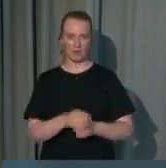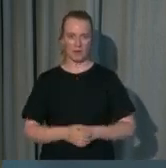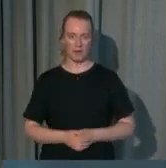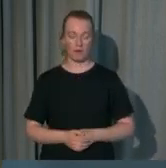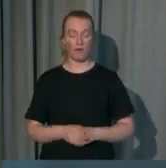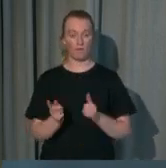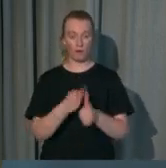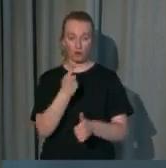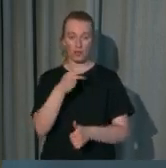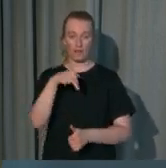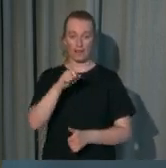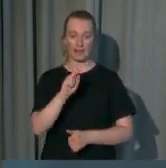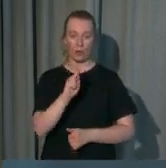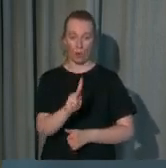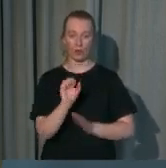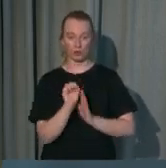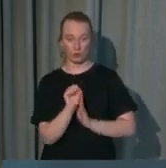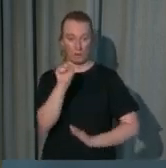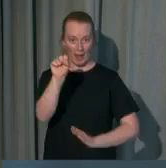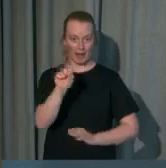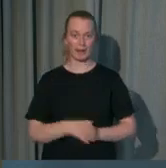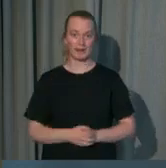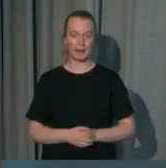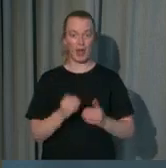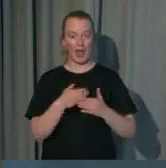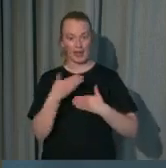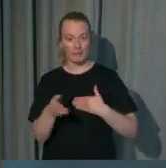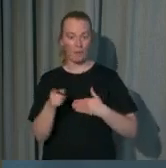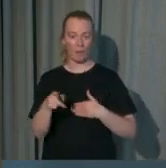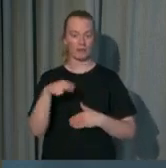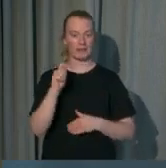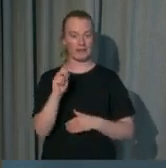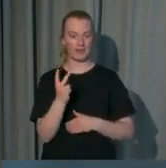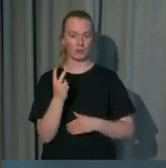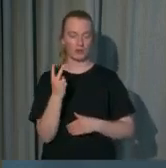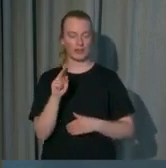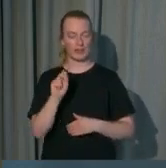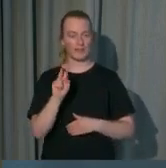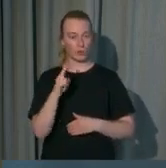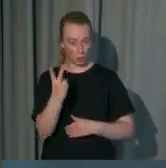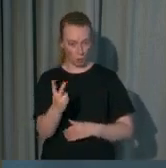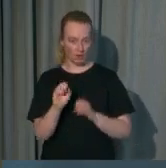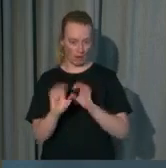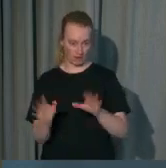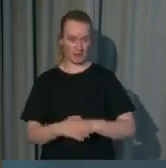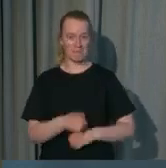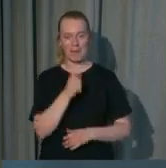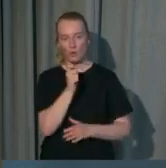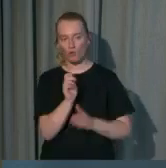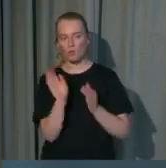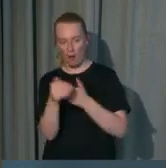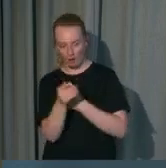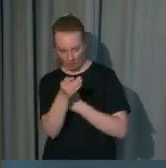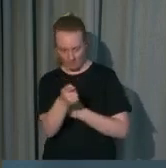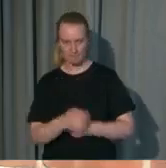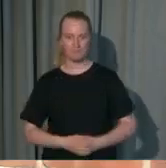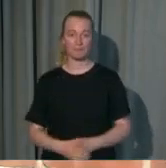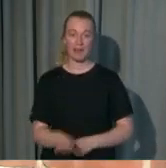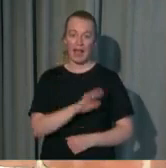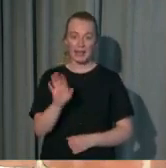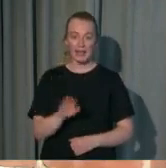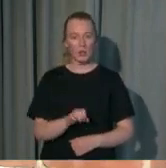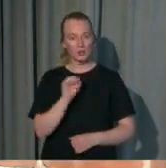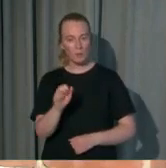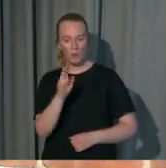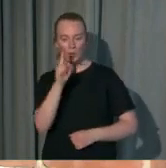først ute NRK Super, og deretter kan TV2 gjøre seg klar. Det står en mikrofon bak der som jeg bedre bruker. Hei,